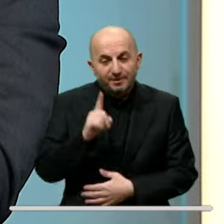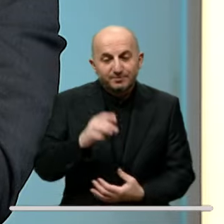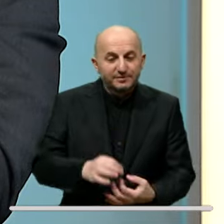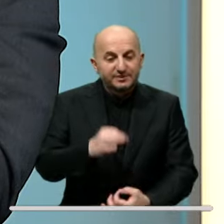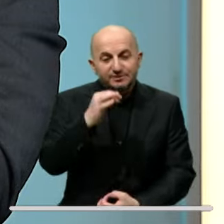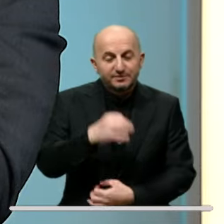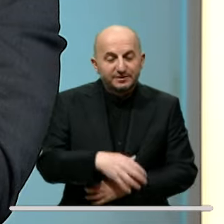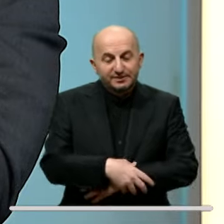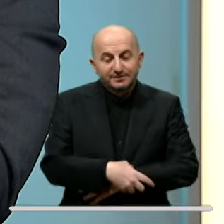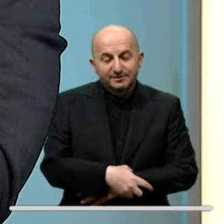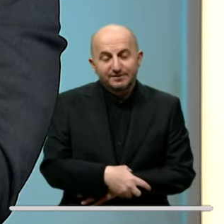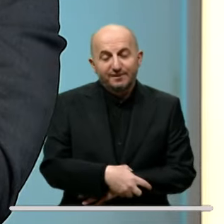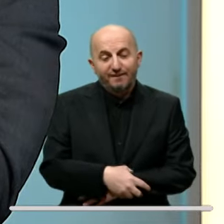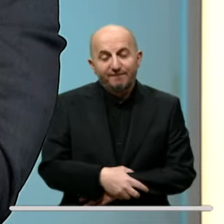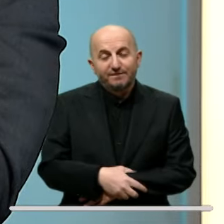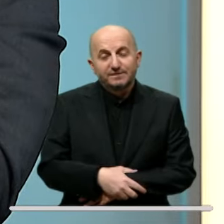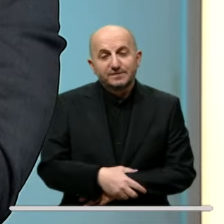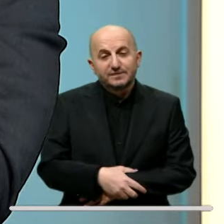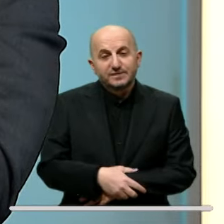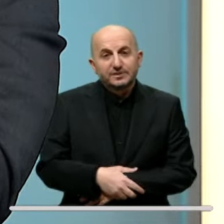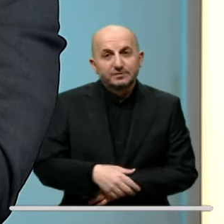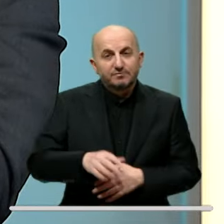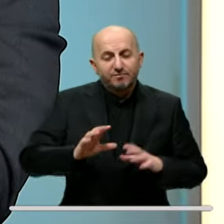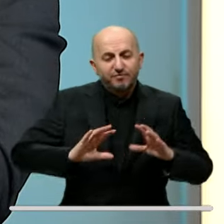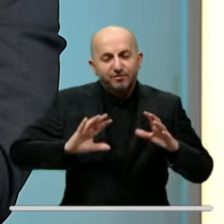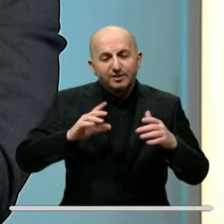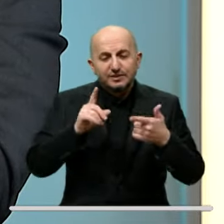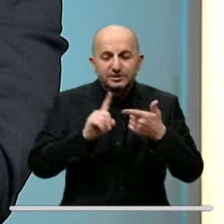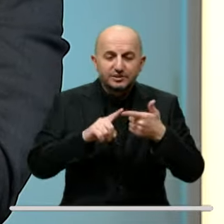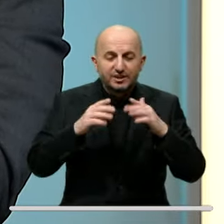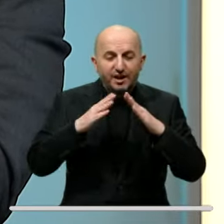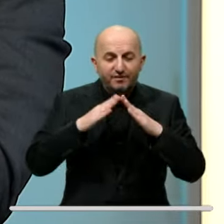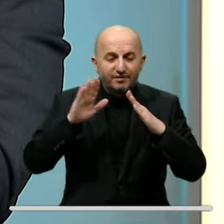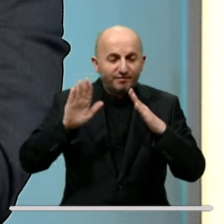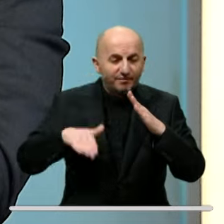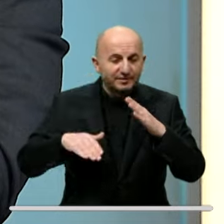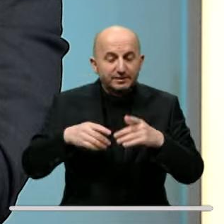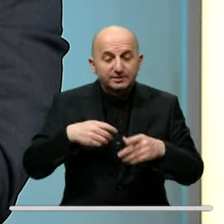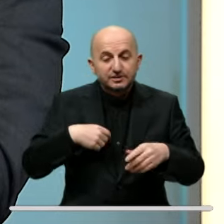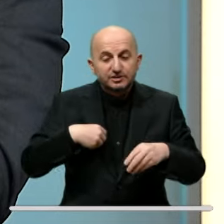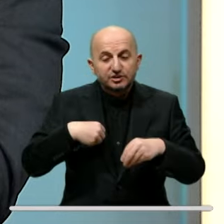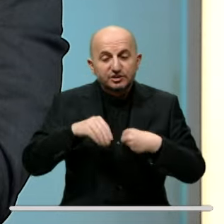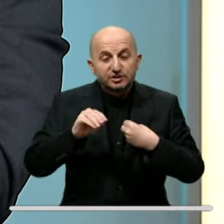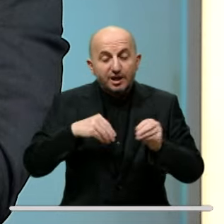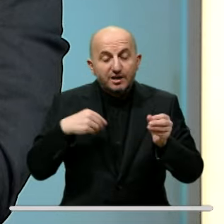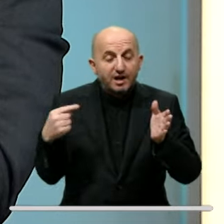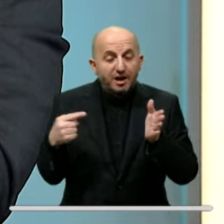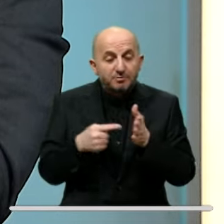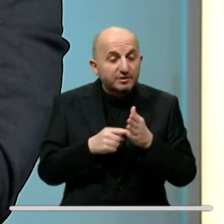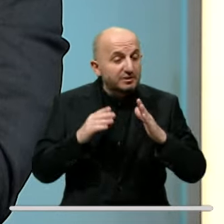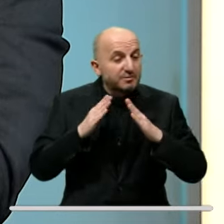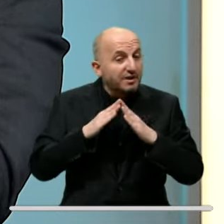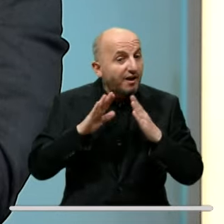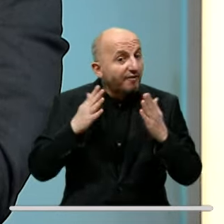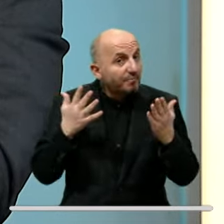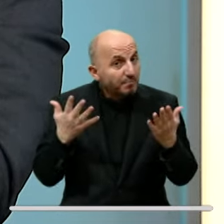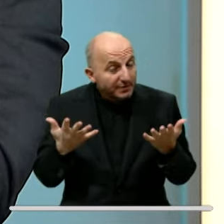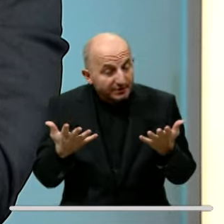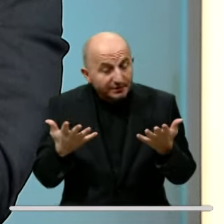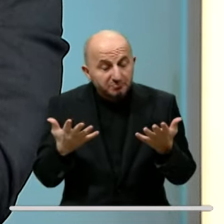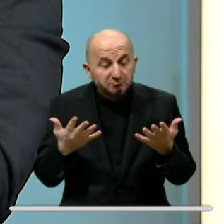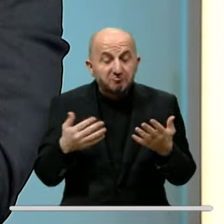kimsenin fazla bir evi varsa bu ticari maksatlı bir ev midir? Yani